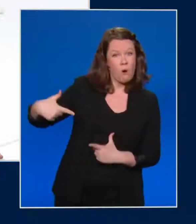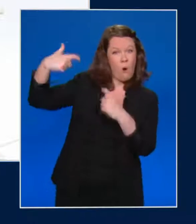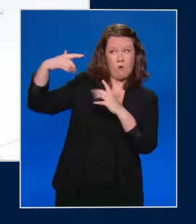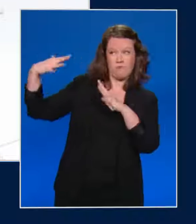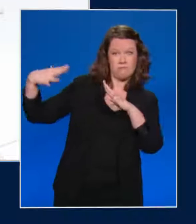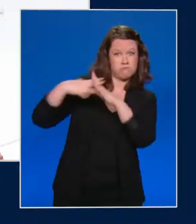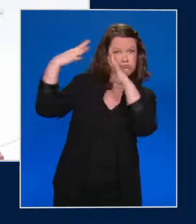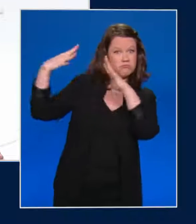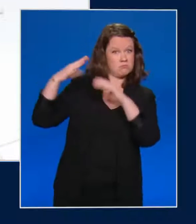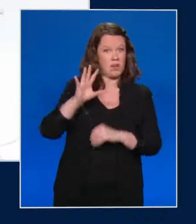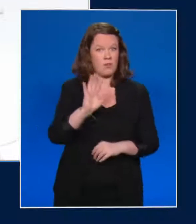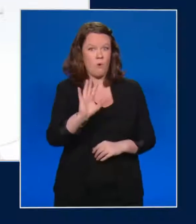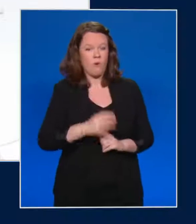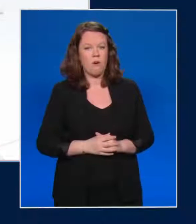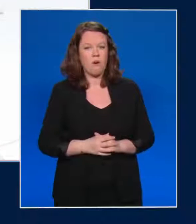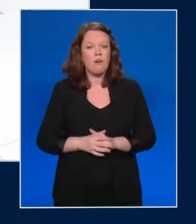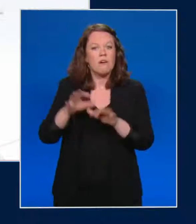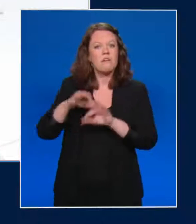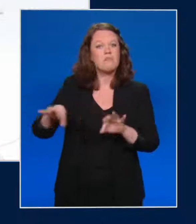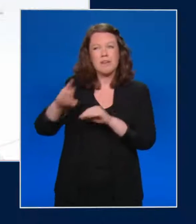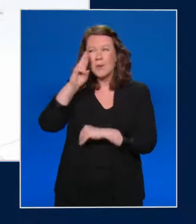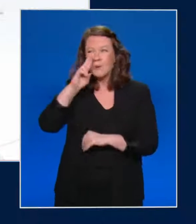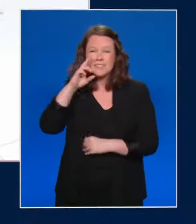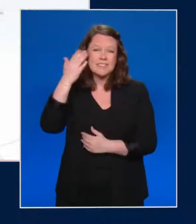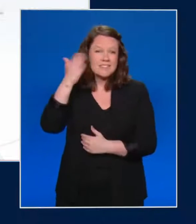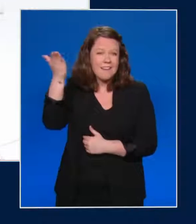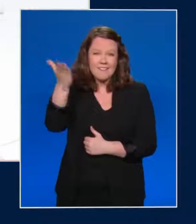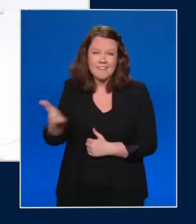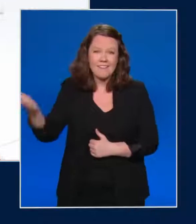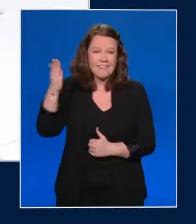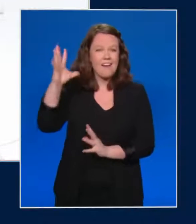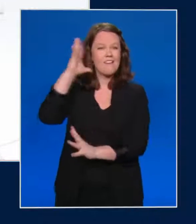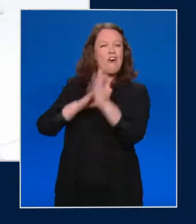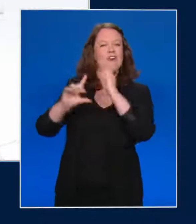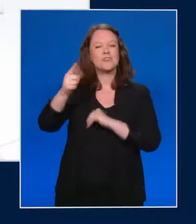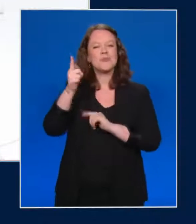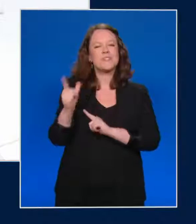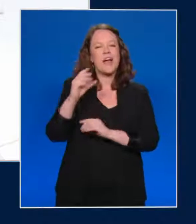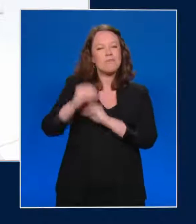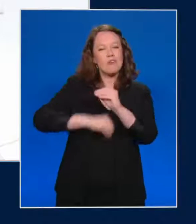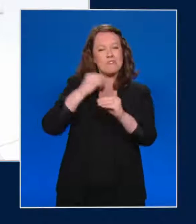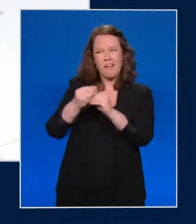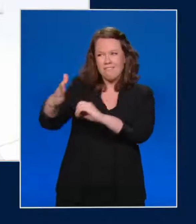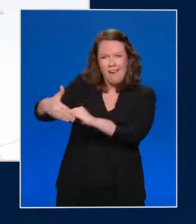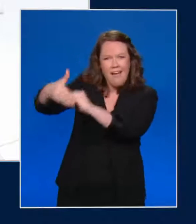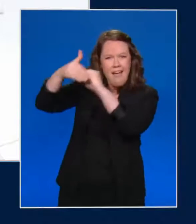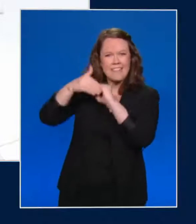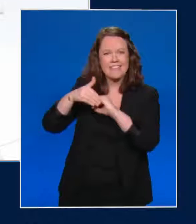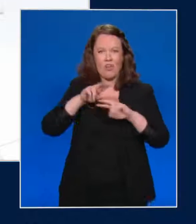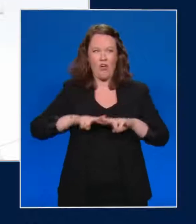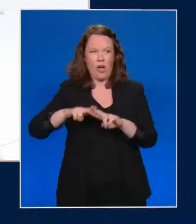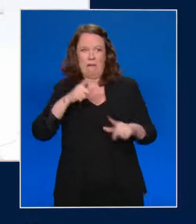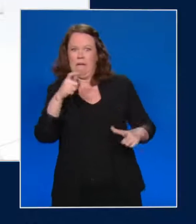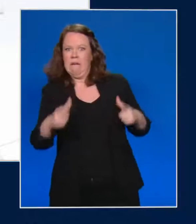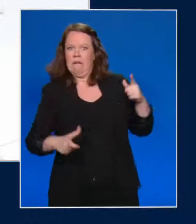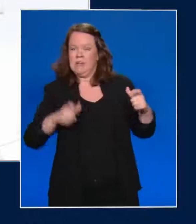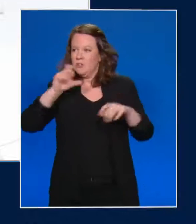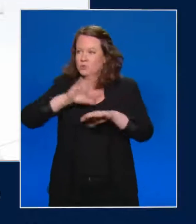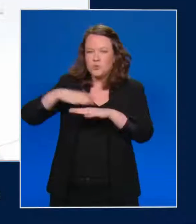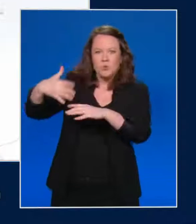qui nous lie à ce grand peuple européen qu'est le peuple russe qui a tant sacrifié durant la seconde guerre mondiale pour sauver l'europe